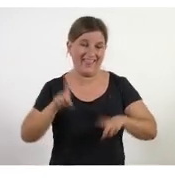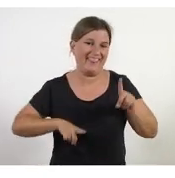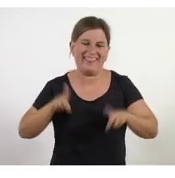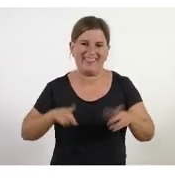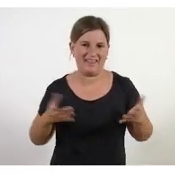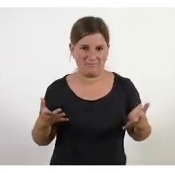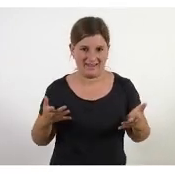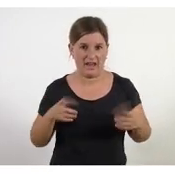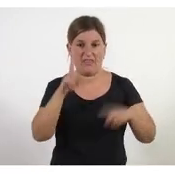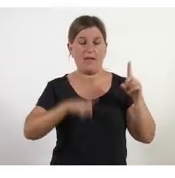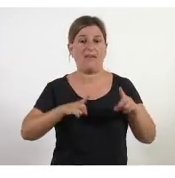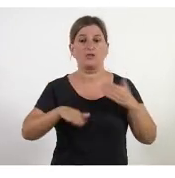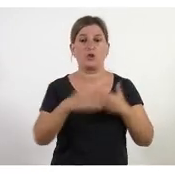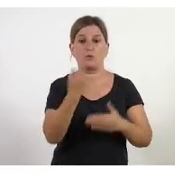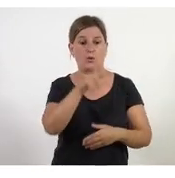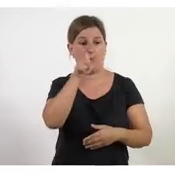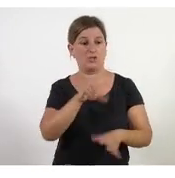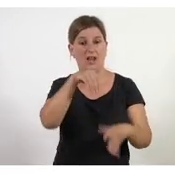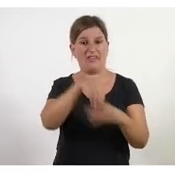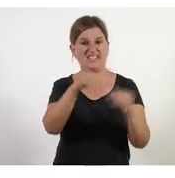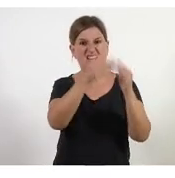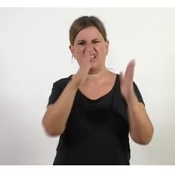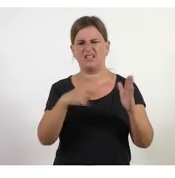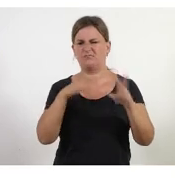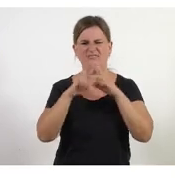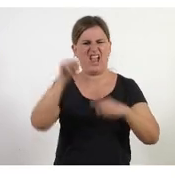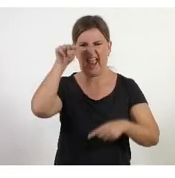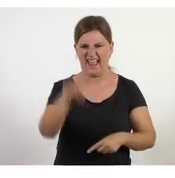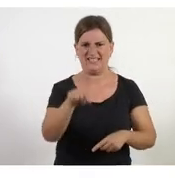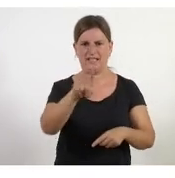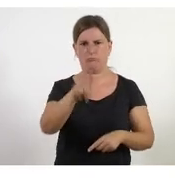Un començar pot ser aquest, una persona dintre de l'entitat que ho tingui claríssim.